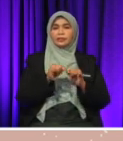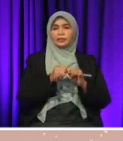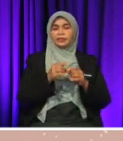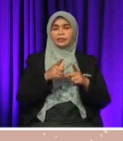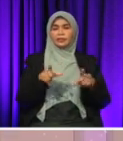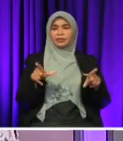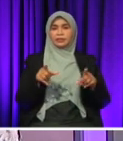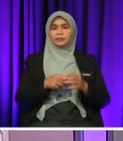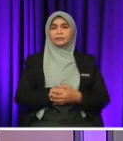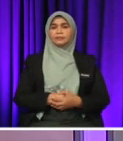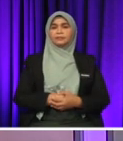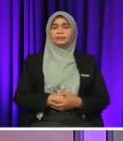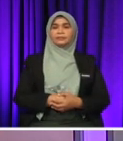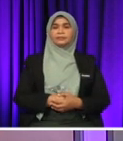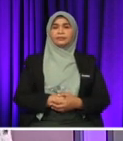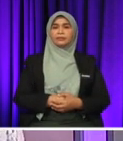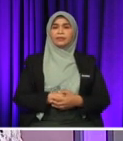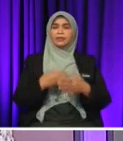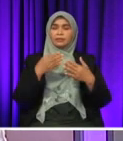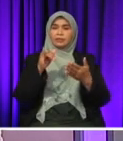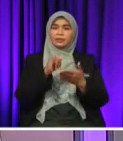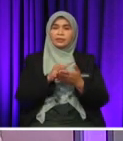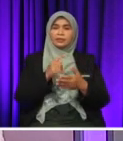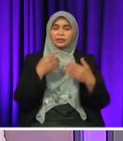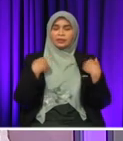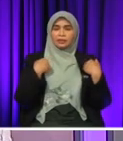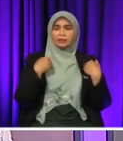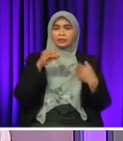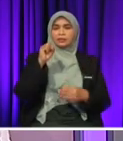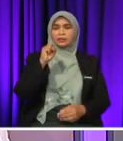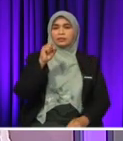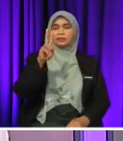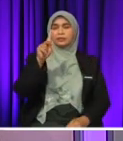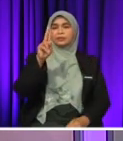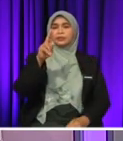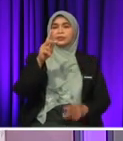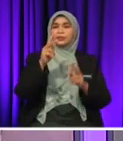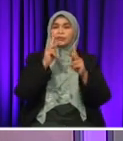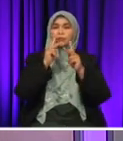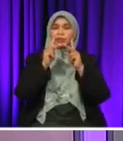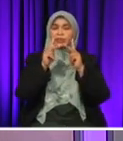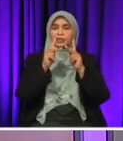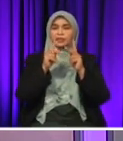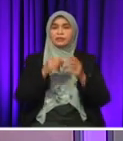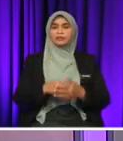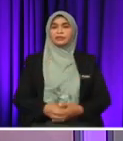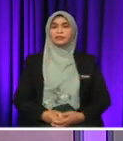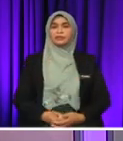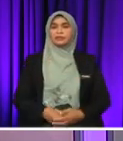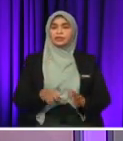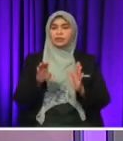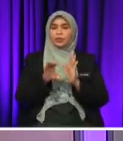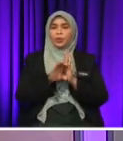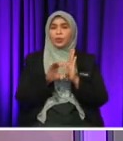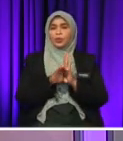analisis sendiri Setelah itu kita ada suku kata suku katanya bunyi-bunyi jadi macam mana kita tidak tahu contohnya